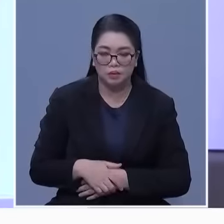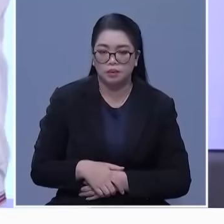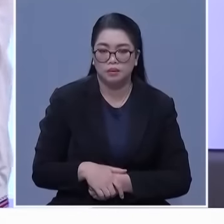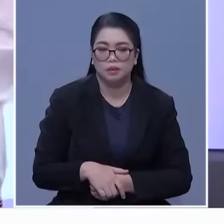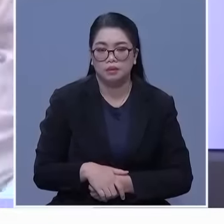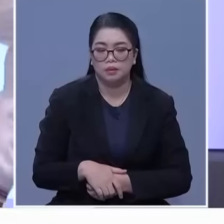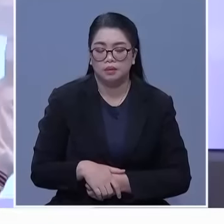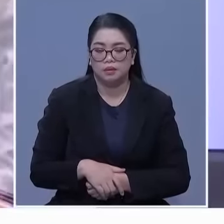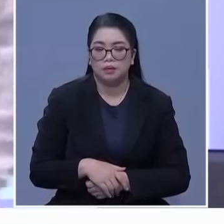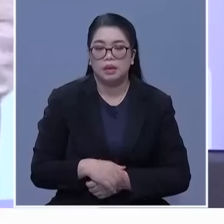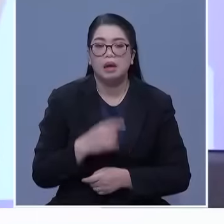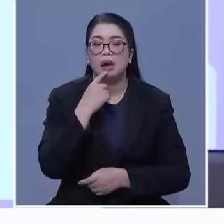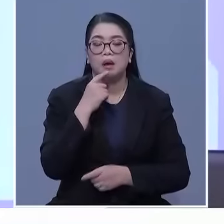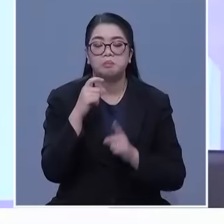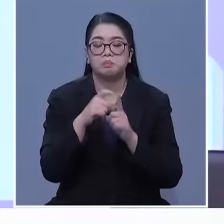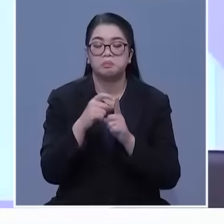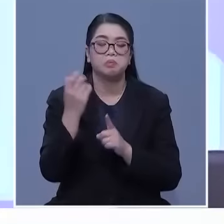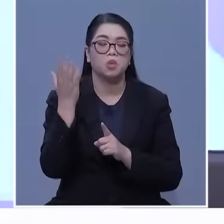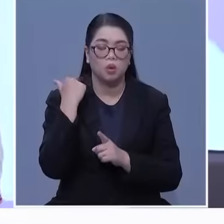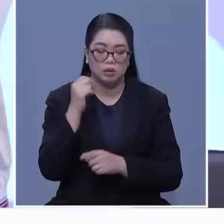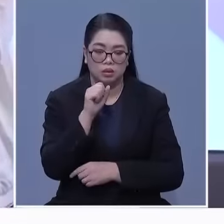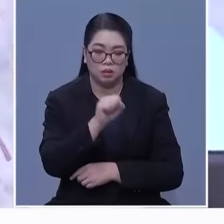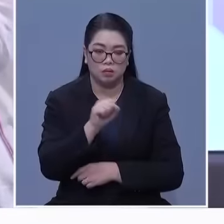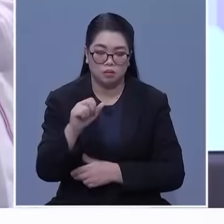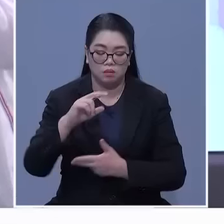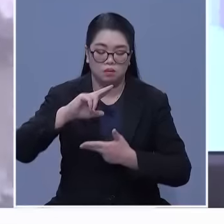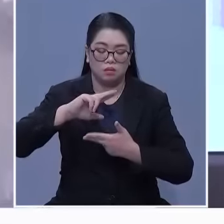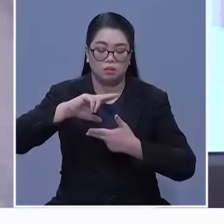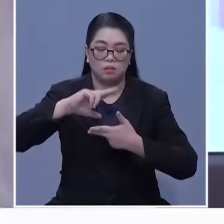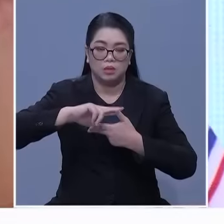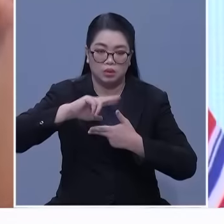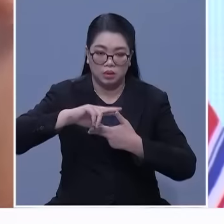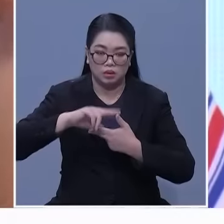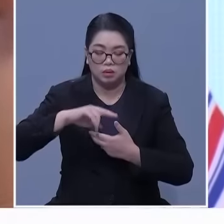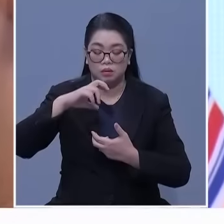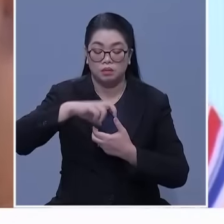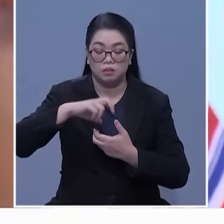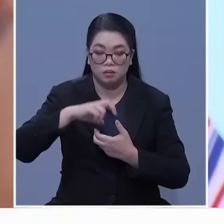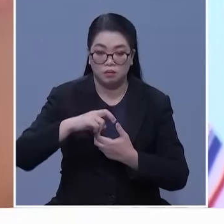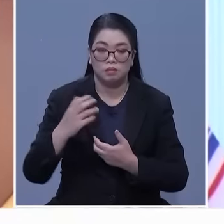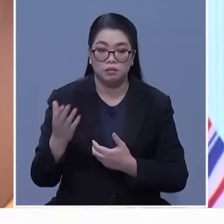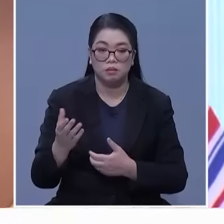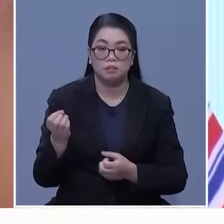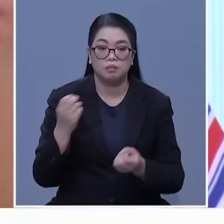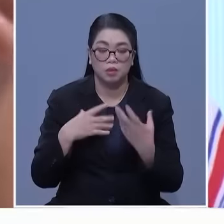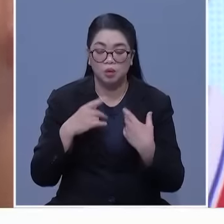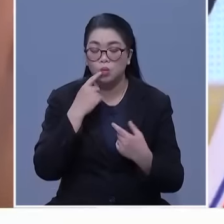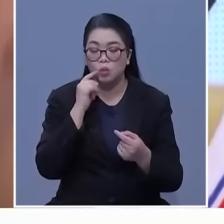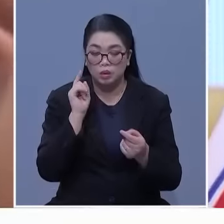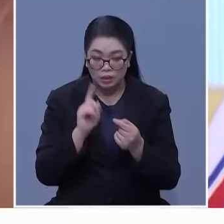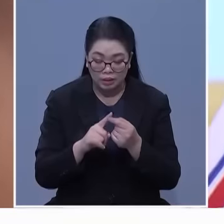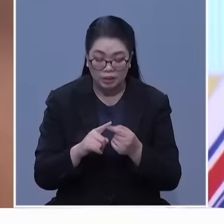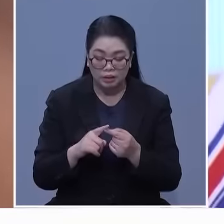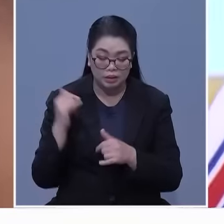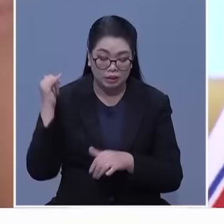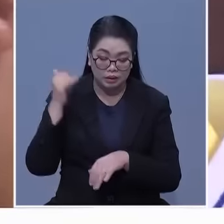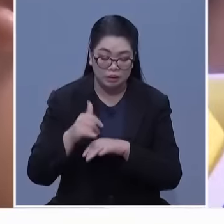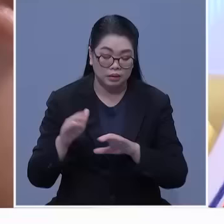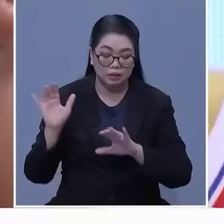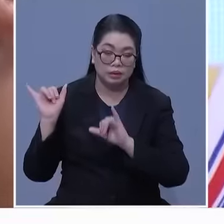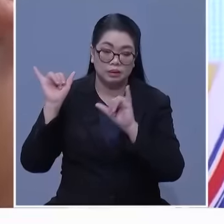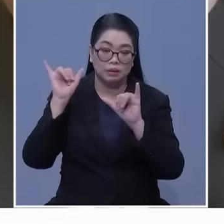เป็นคำบอกเล่าของอดีตสมาชิกพรรคพลังประชารัฐแล้วก็ส.ส.ด้วยคุณศิระเจนจาคะนะคะพูดถึงที่มาการเข้าพักของคุณวันอยู่